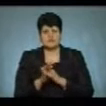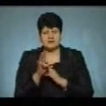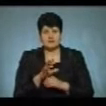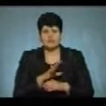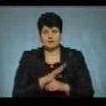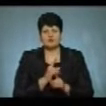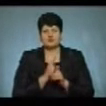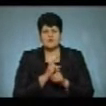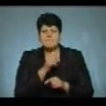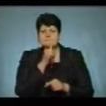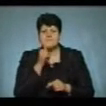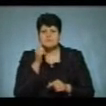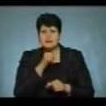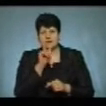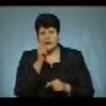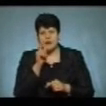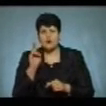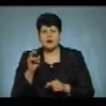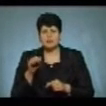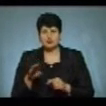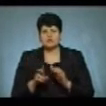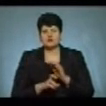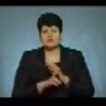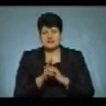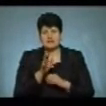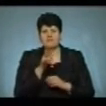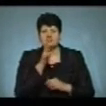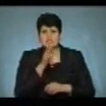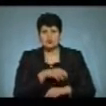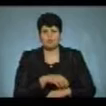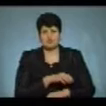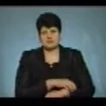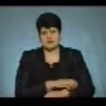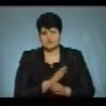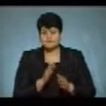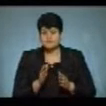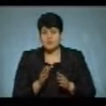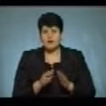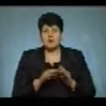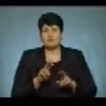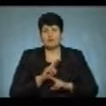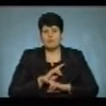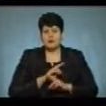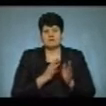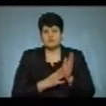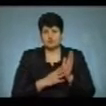із провідників підпільної греко-католицької церкви у часи комуністичного режиму. Помер у 90-річному віці у